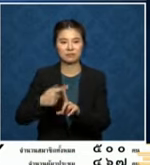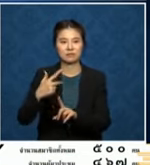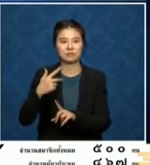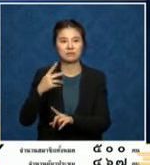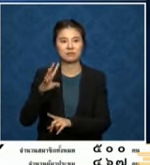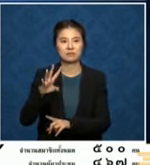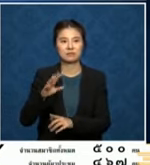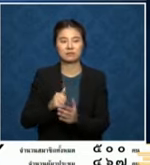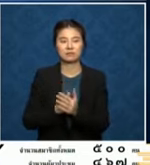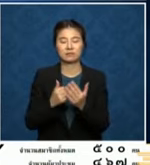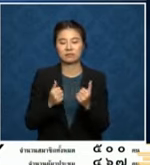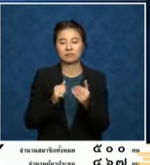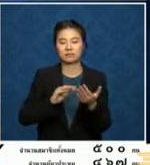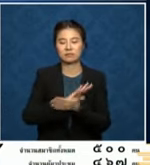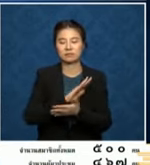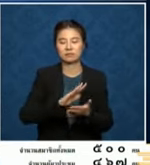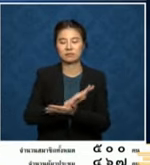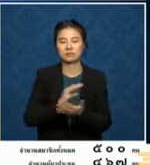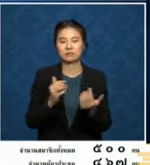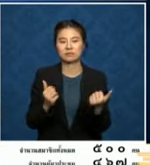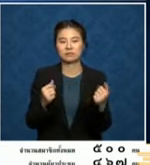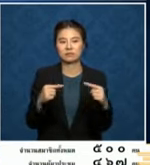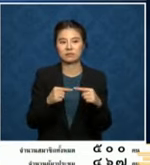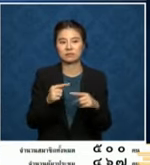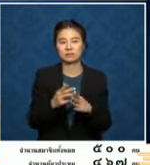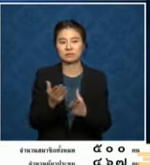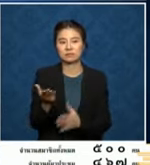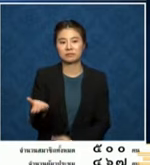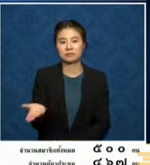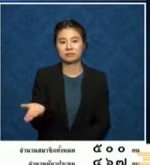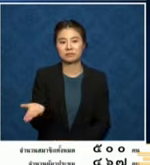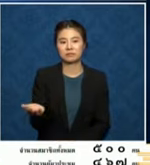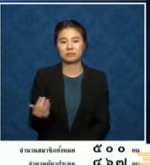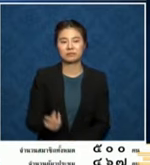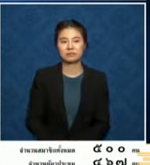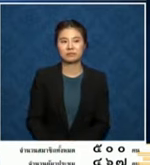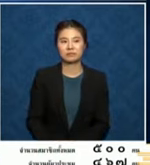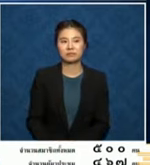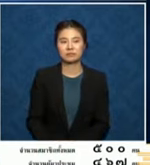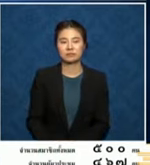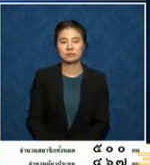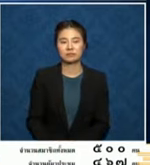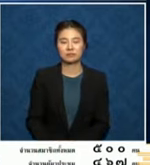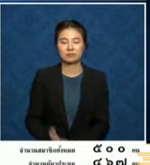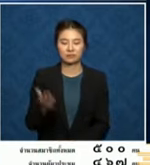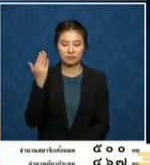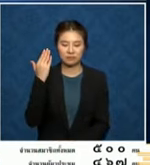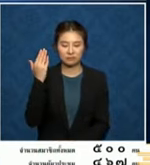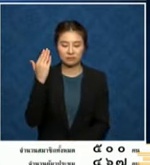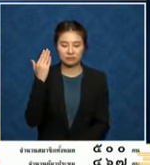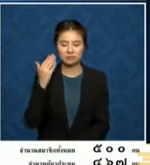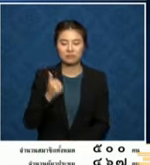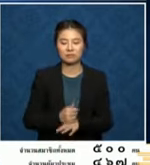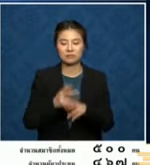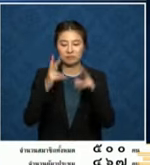ครับถ้าจำกันได้ท่านนายกเข้ามาใหม่ๆท่านไปประชุม